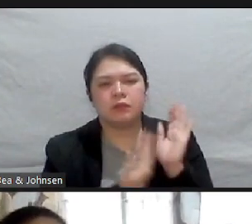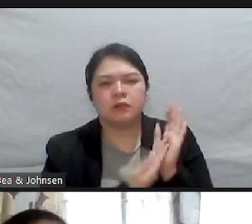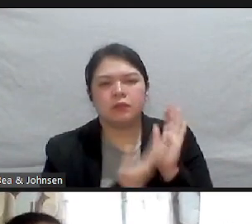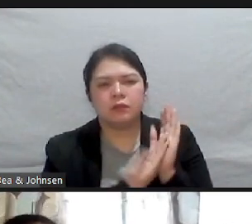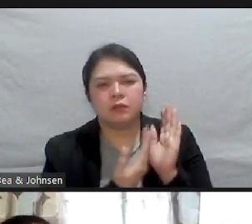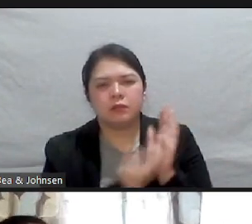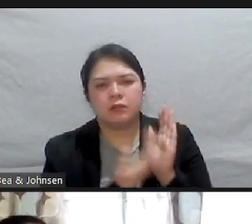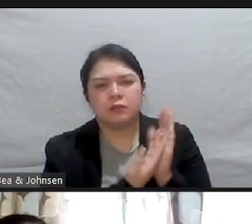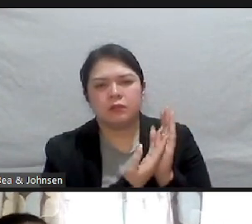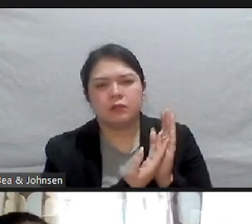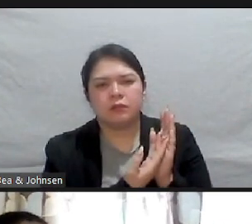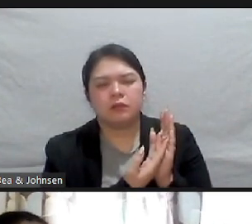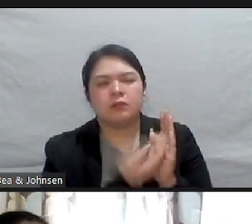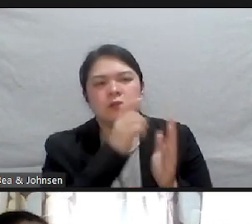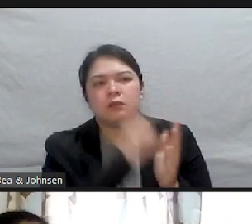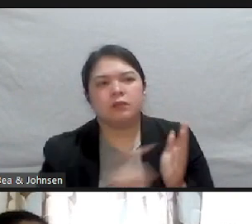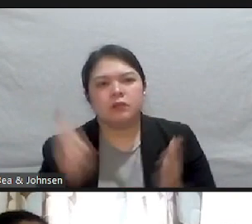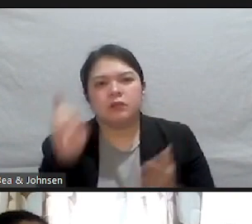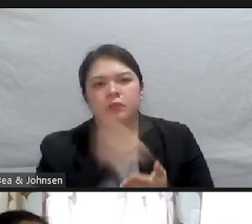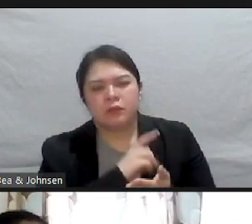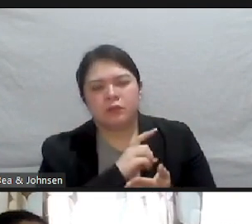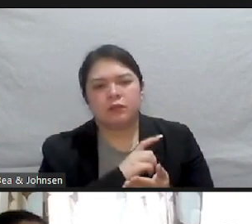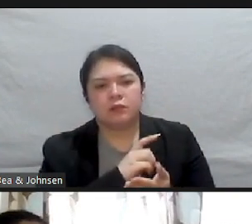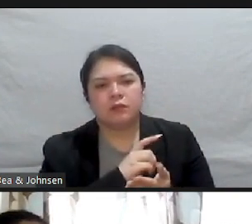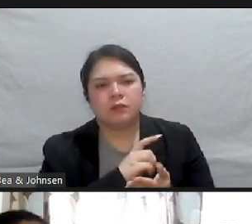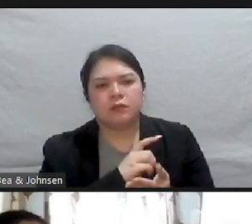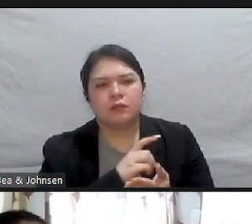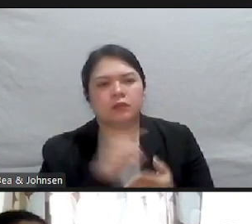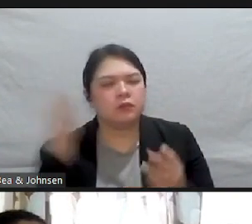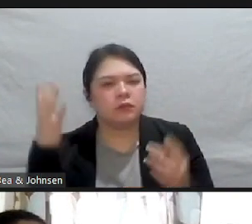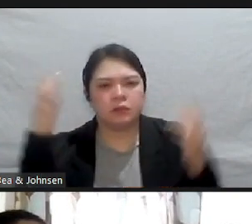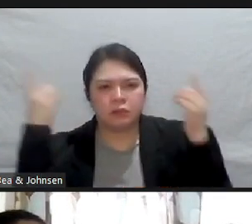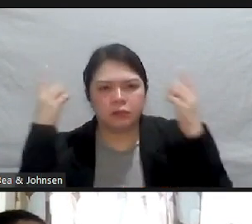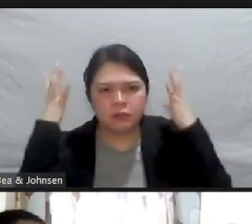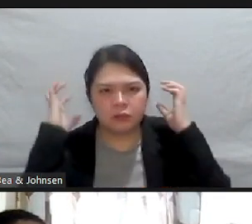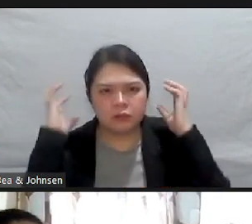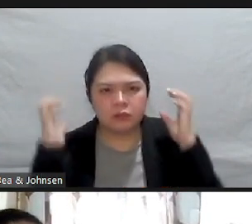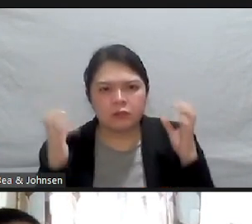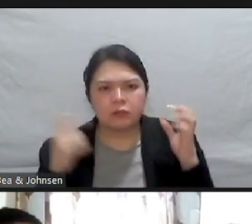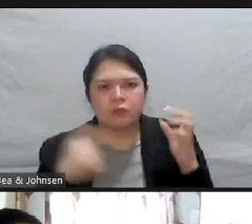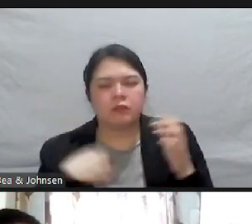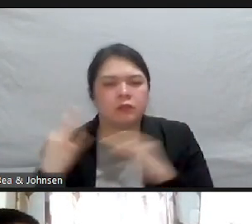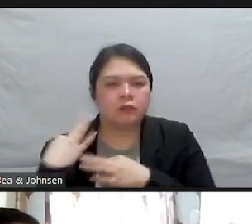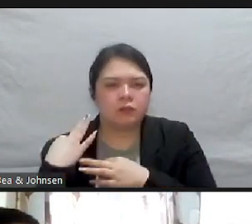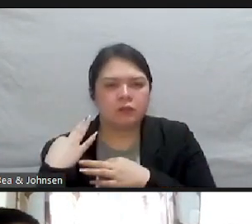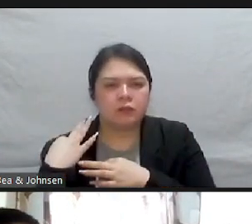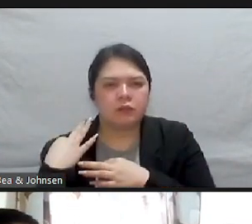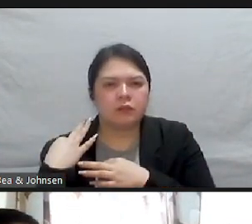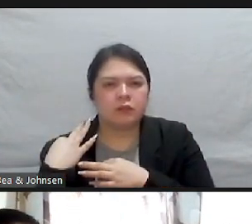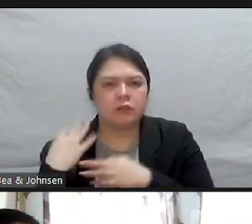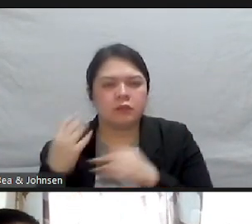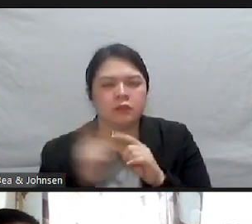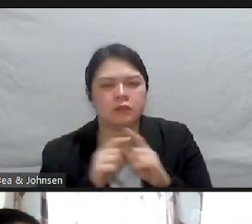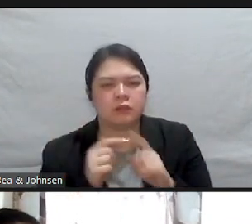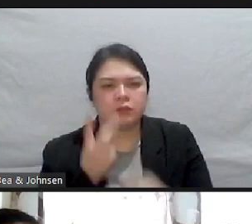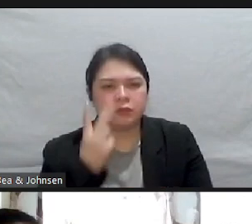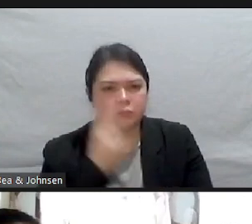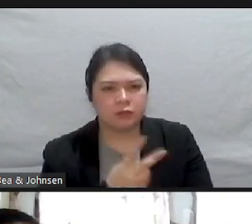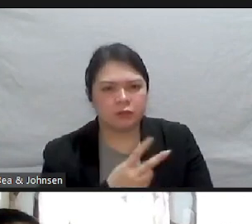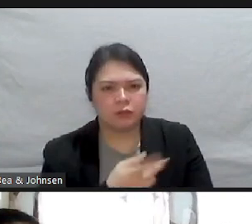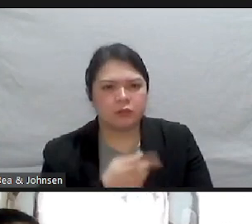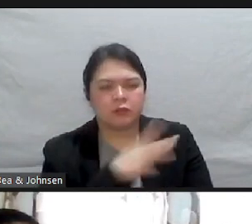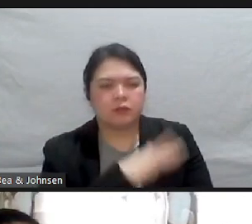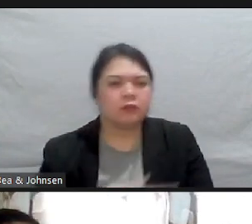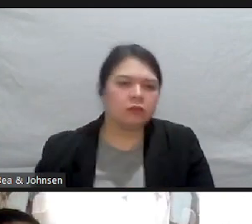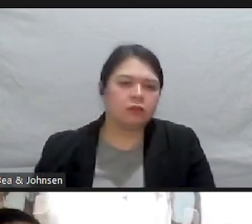ka nadidiscriminate dahil, hindi, you know, kulot ang buhok mo. Ikaw may kasalanan, ano? Hindi nakikita na may kasalanan ay lipunan,